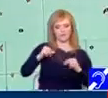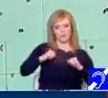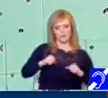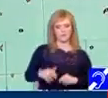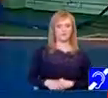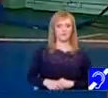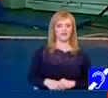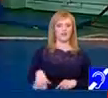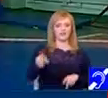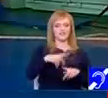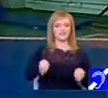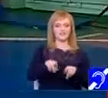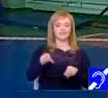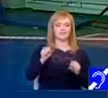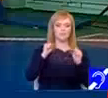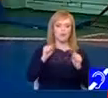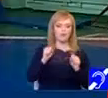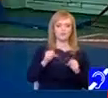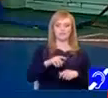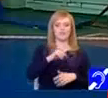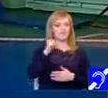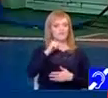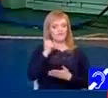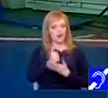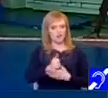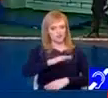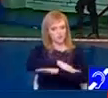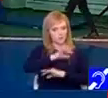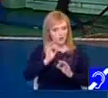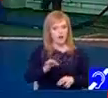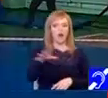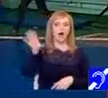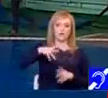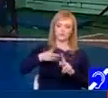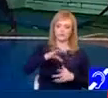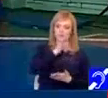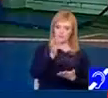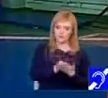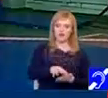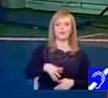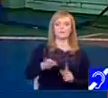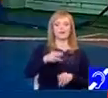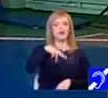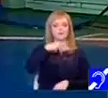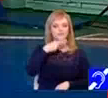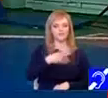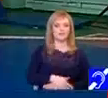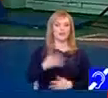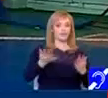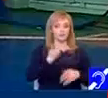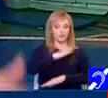tipul ăsta de sport, disciplina e pe primul plan, apoi trebuie să fie responsabilitatea, atenția, că dacă nu e